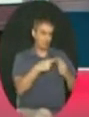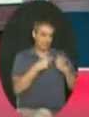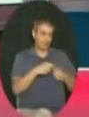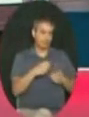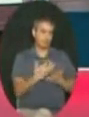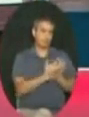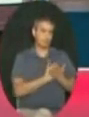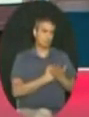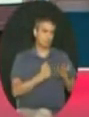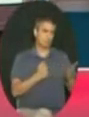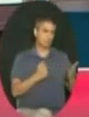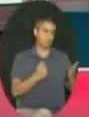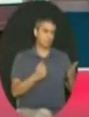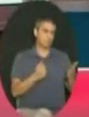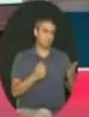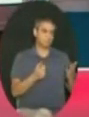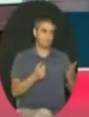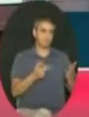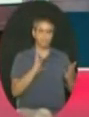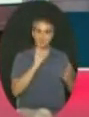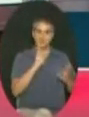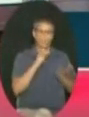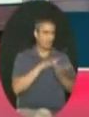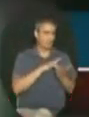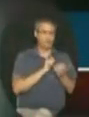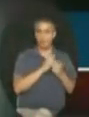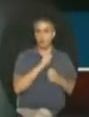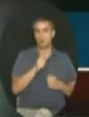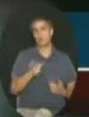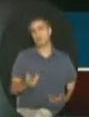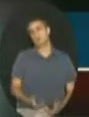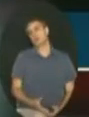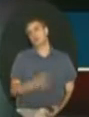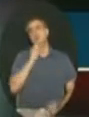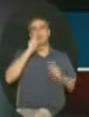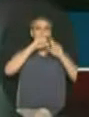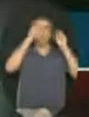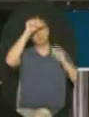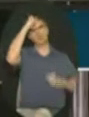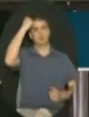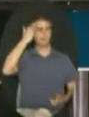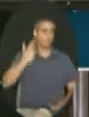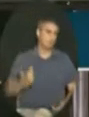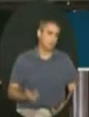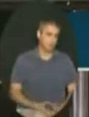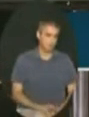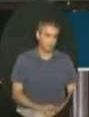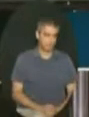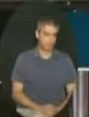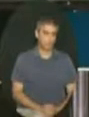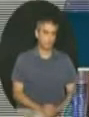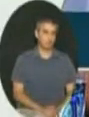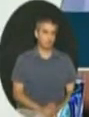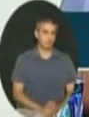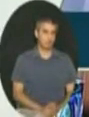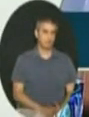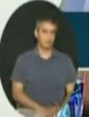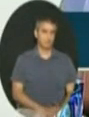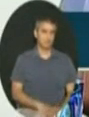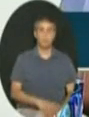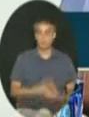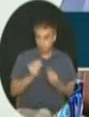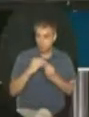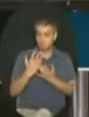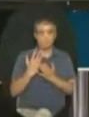אז מקבלים משכורת. יש תוספות, יש לא ראש ועדה. אני מדבר על הטייטלים, אני לא מדבר על הג'ובים של טייטלים. עכשיו אני אומר, נכון. אגב, יש גם